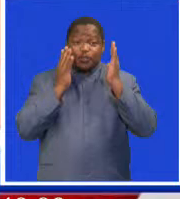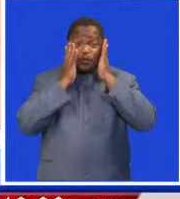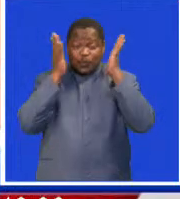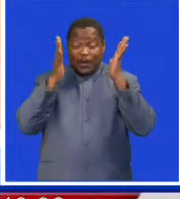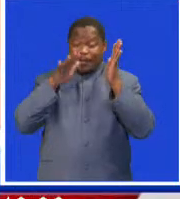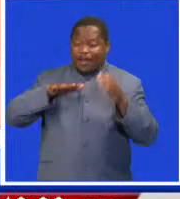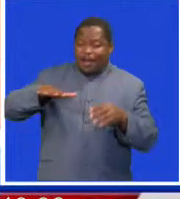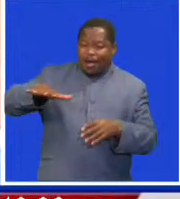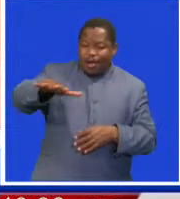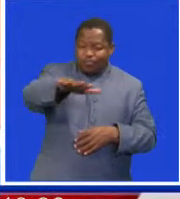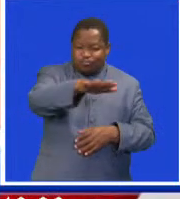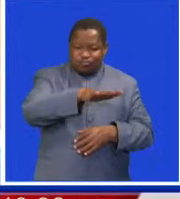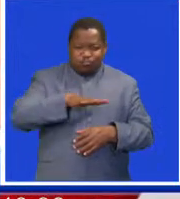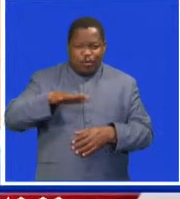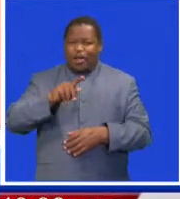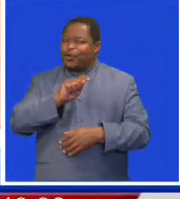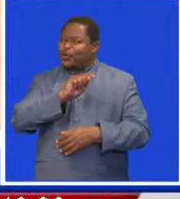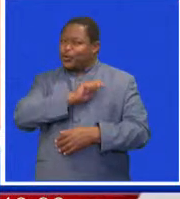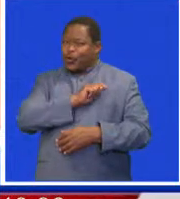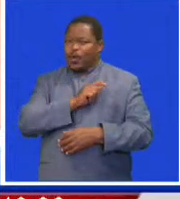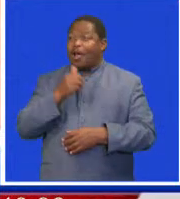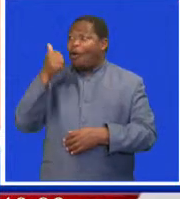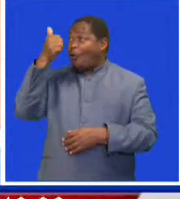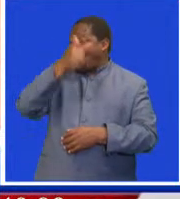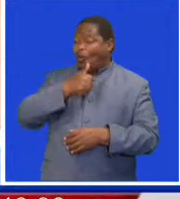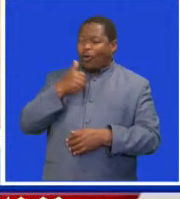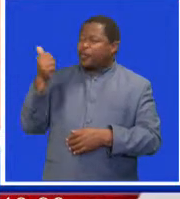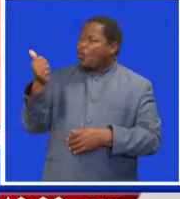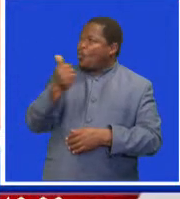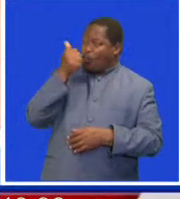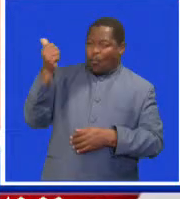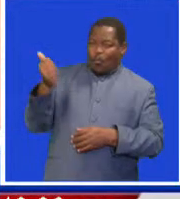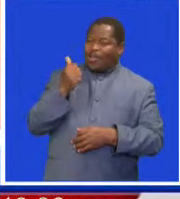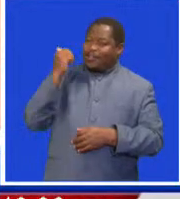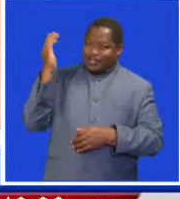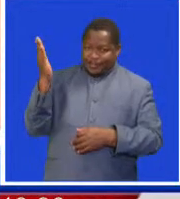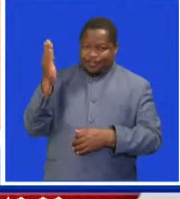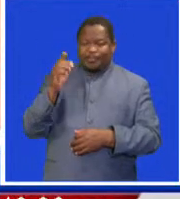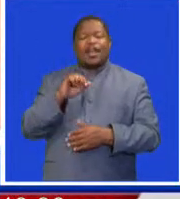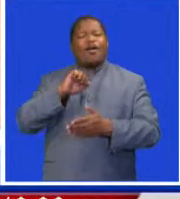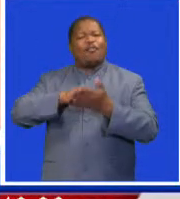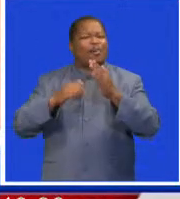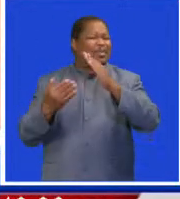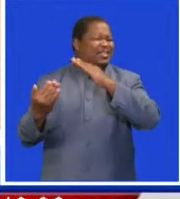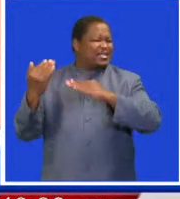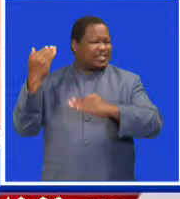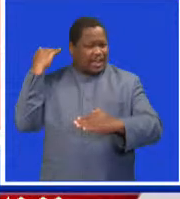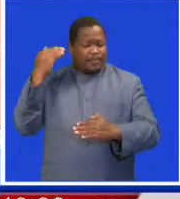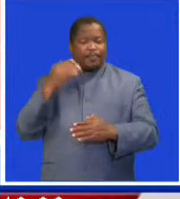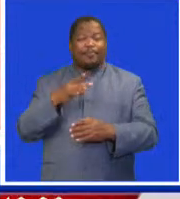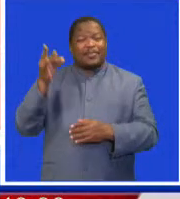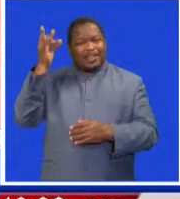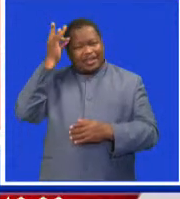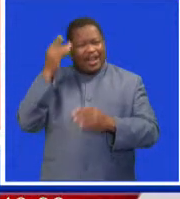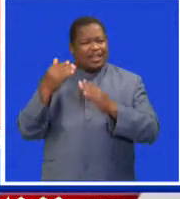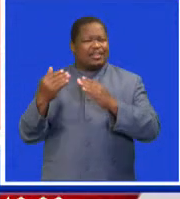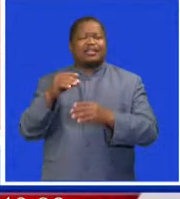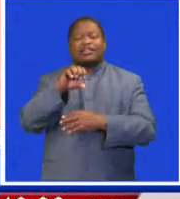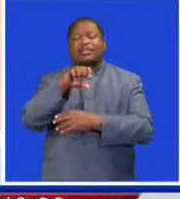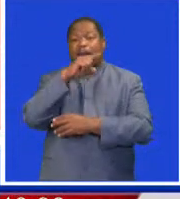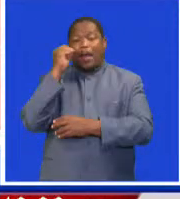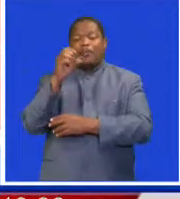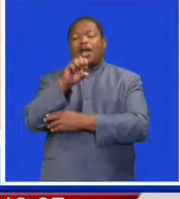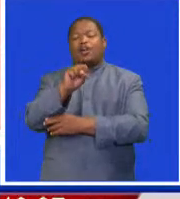asive lesikholwako kusukela wafika lombolo asive lesimthandza kaNkulunkulu.